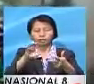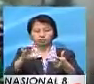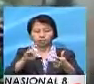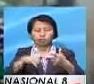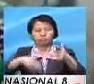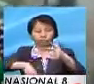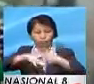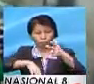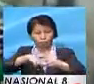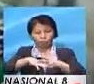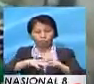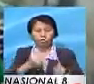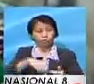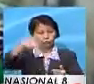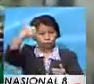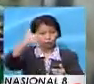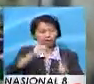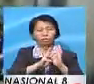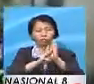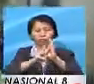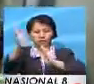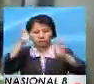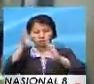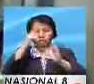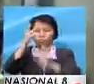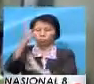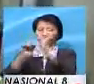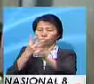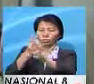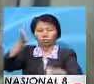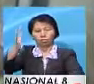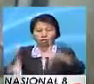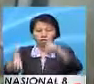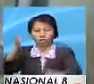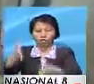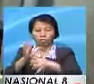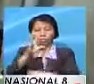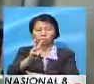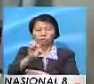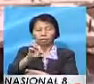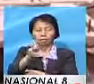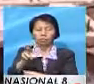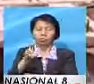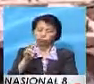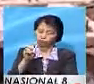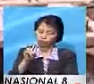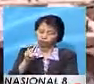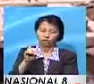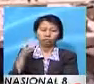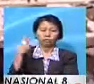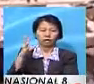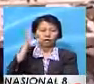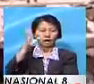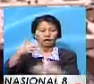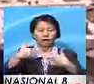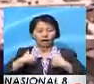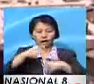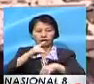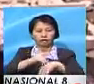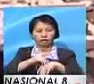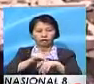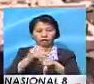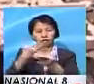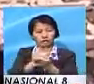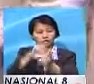akan mewakili negara bagi menyertai World Robert olympiad wrro 2016 yang akan diadakan di New